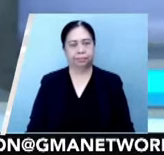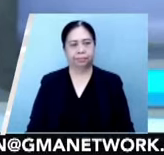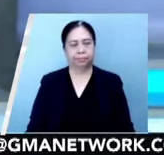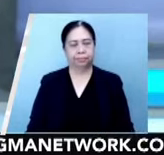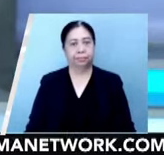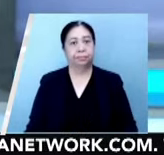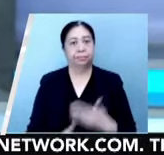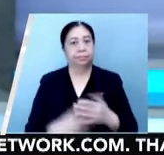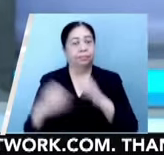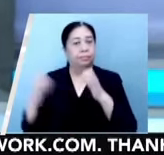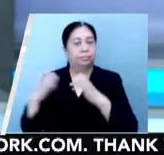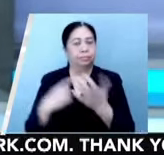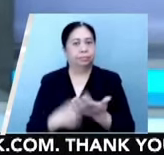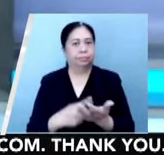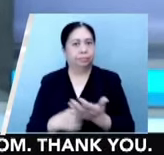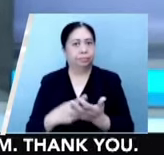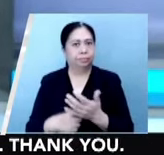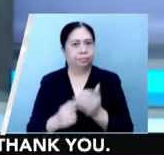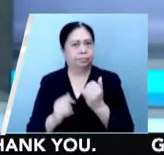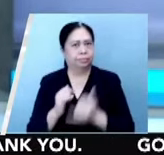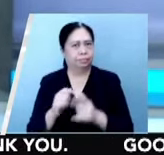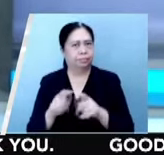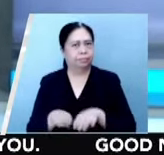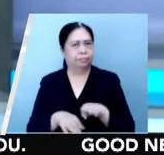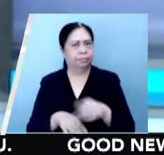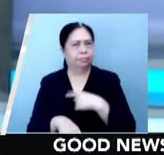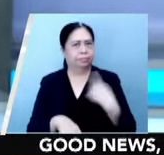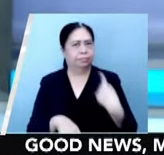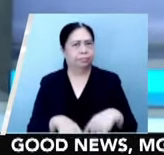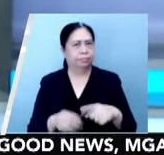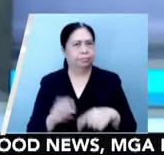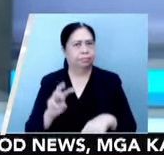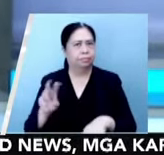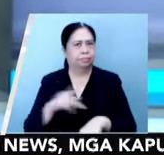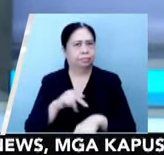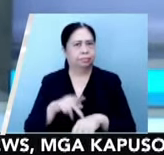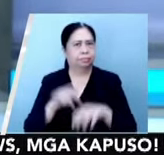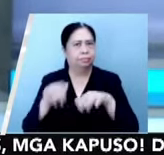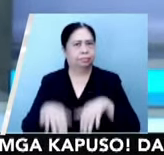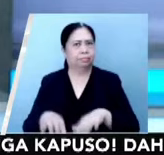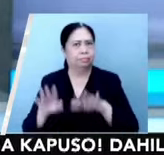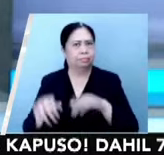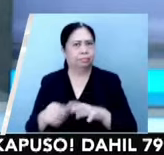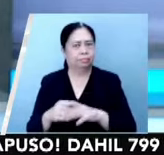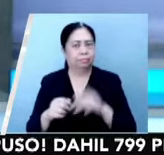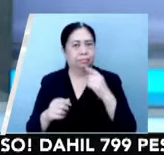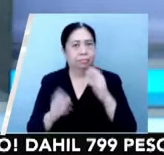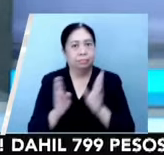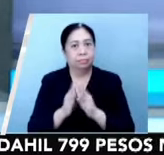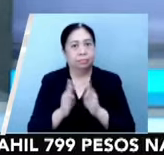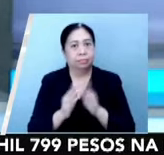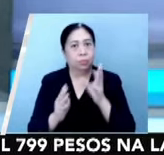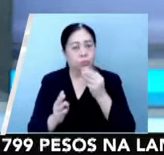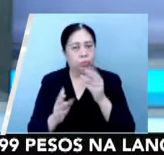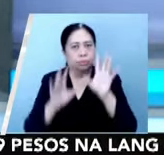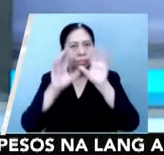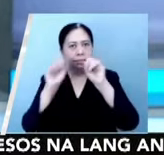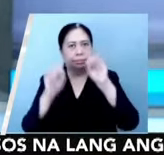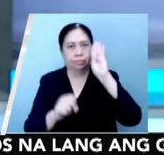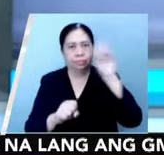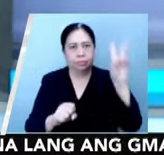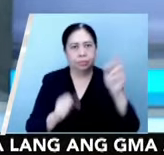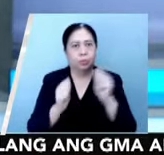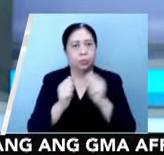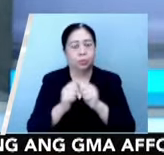Inaasahang tatalakayin ang mga pinakahuling hakbang ng China sa West Philippine Sea sa makasaysayang pakikipagpulong ni Pangulong Bongbong Marcos sa Pangulo